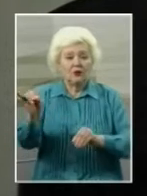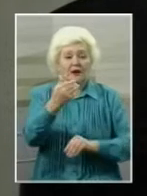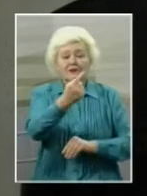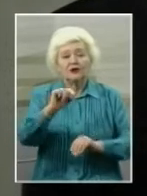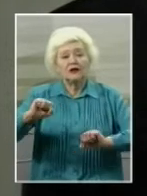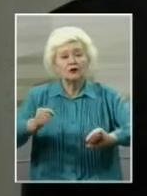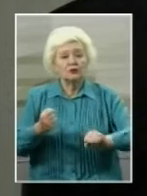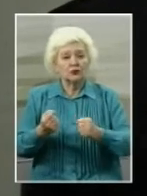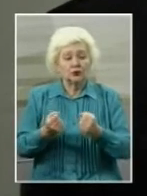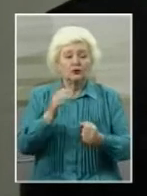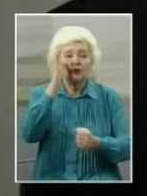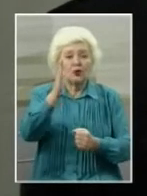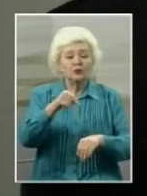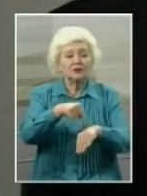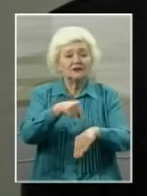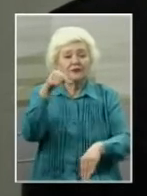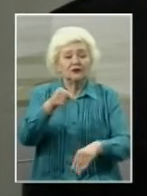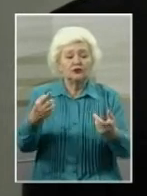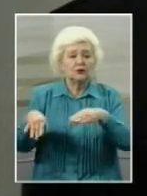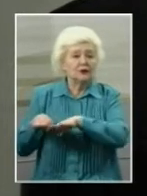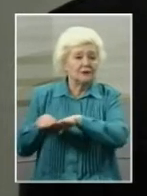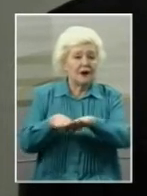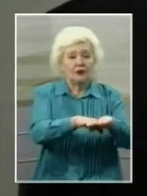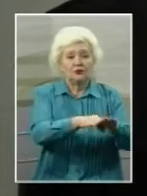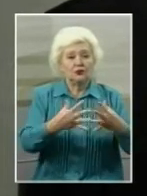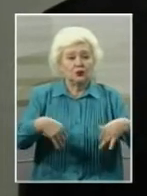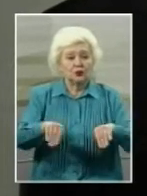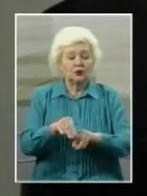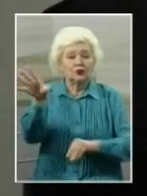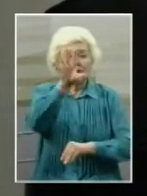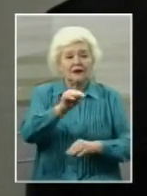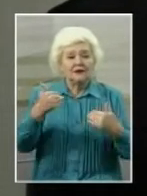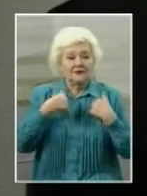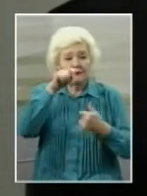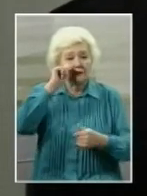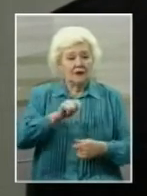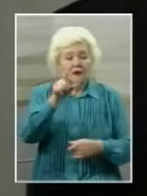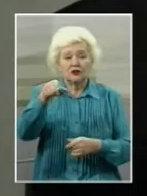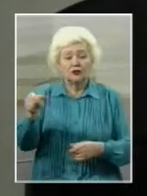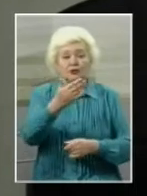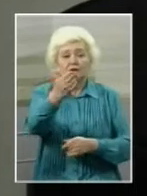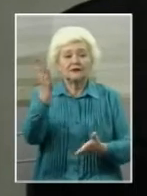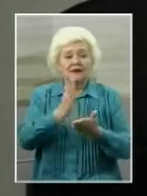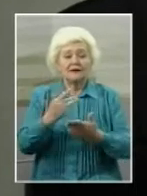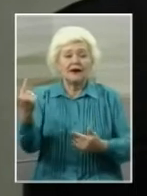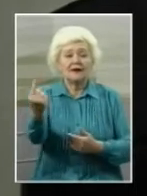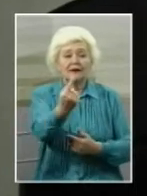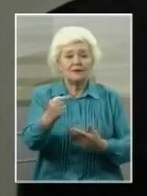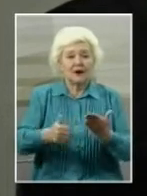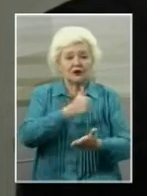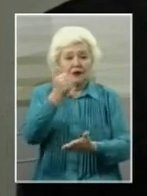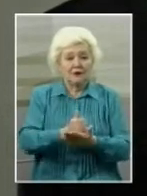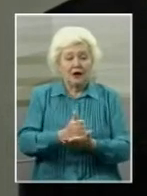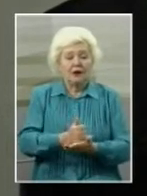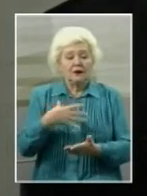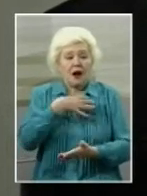один одного будуть відчувати як одну родину, і всіх нас, українців. І це є найперше і найголовніше,